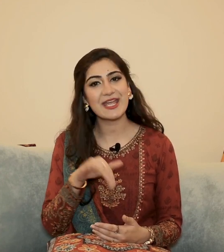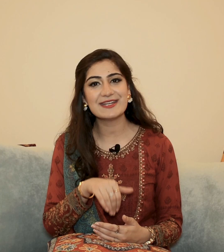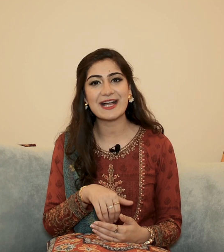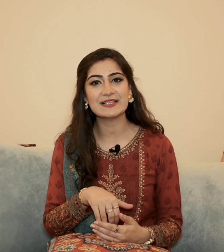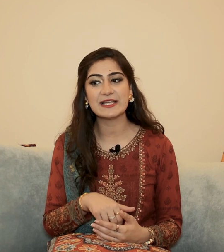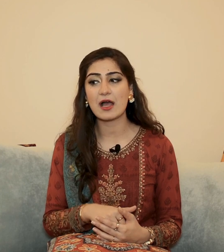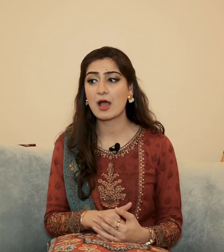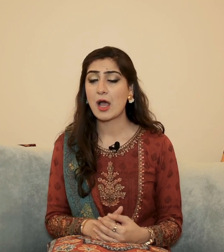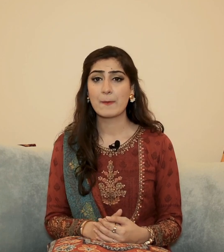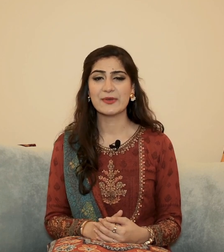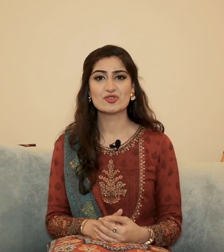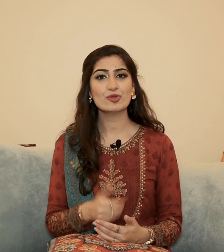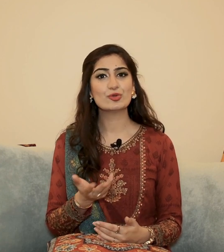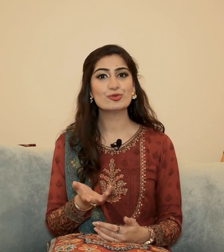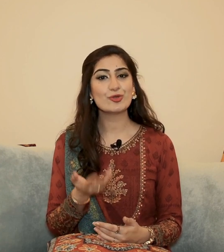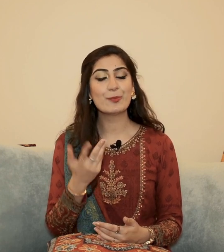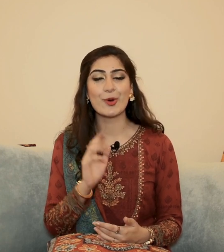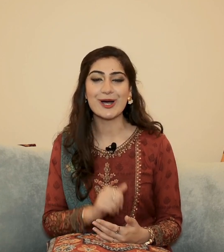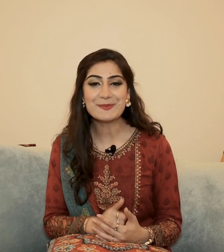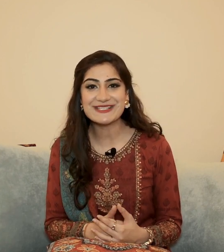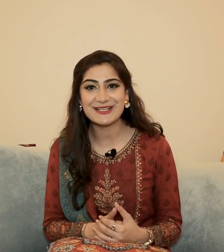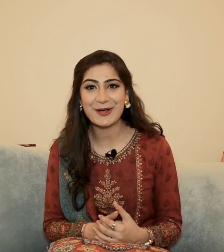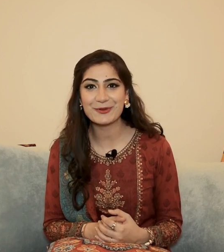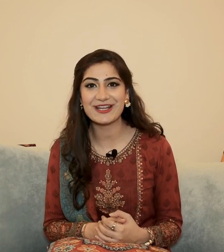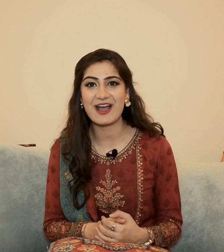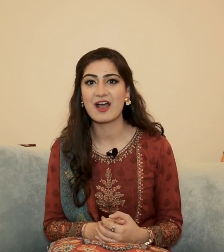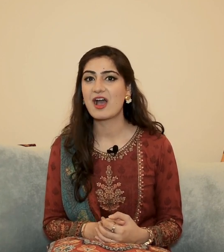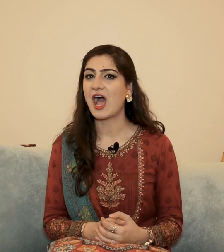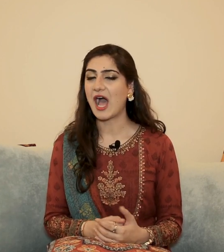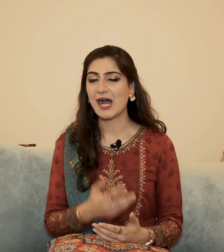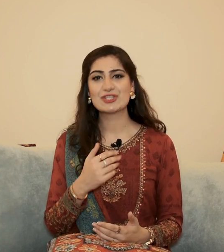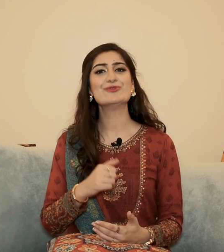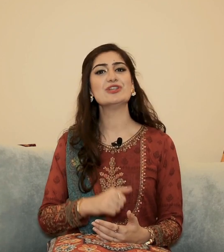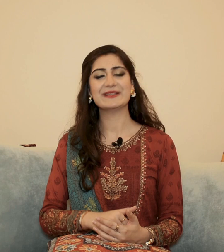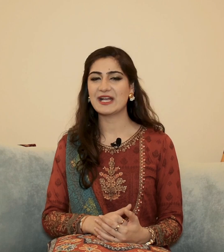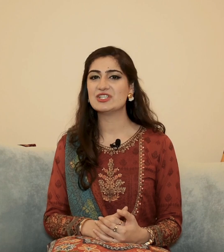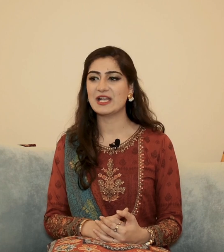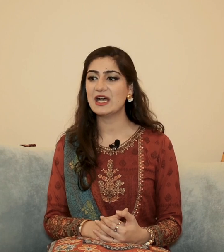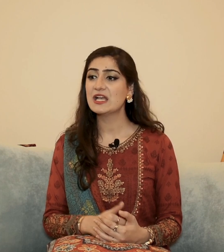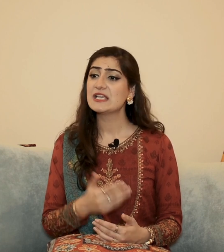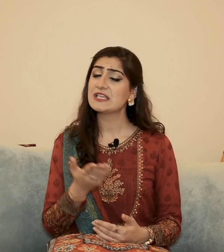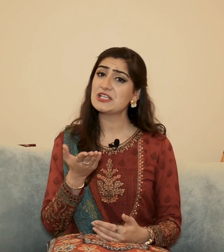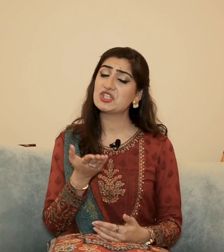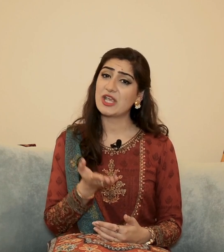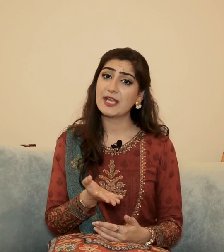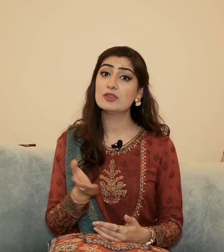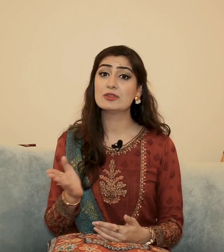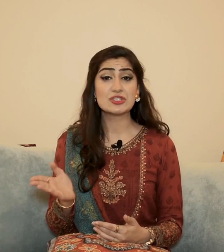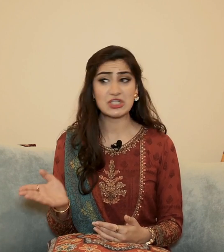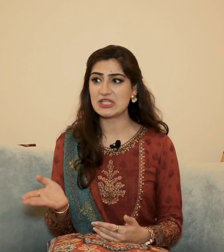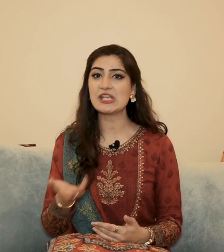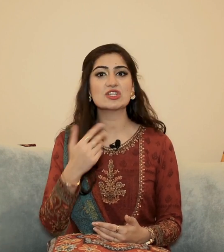और शहद डाल दिया। बच्चों दूध तो बहुत मजे का हो गया। आज मुझे पता चला कि